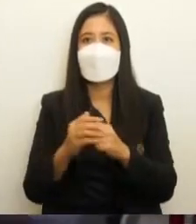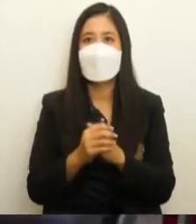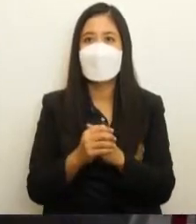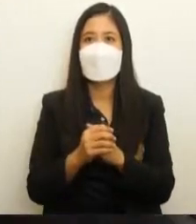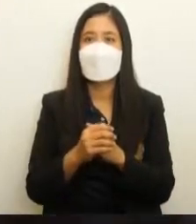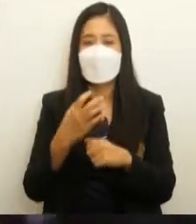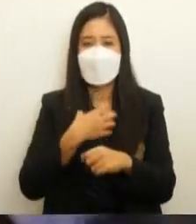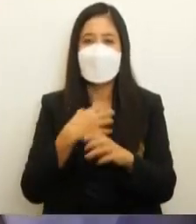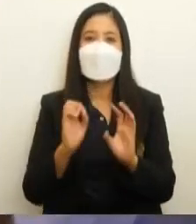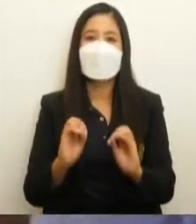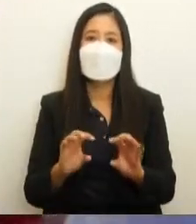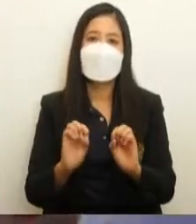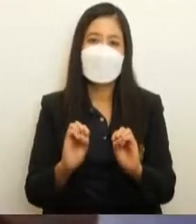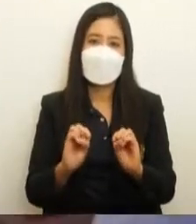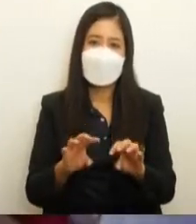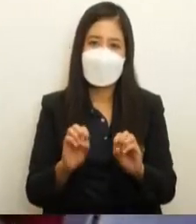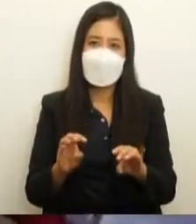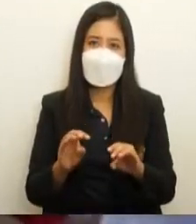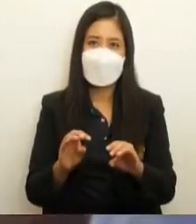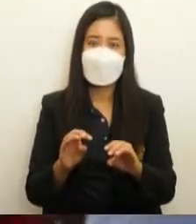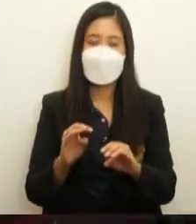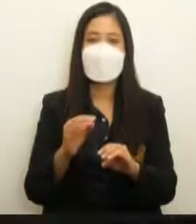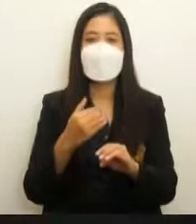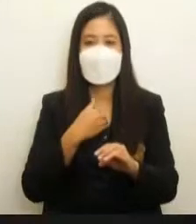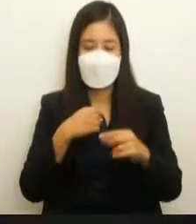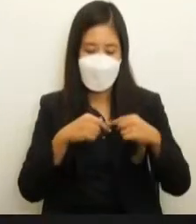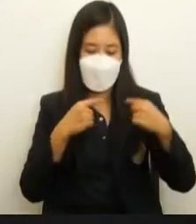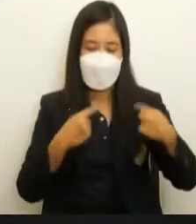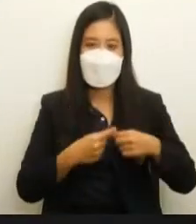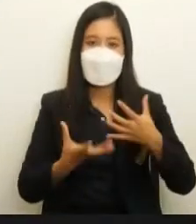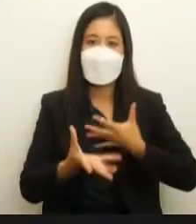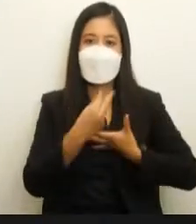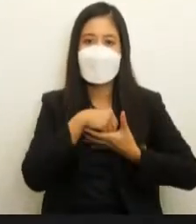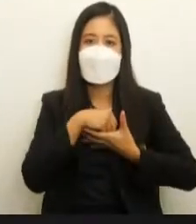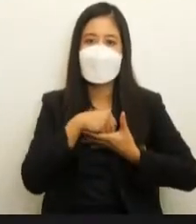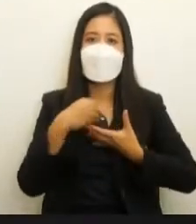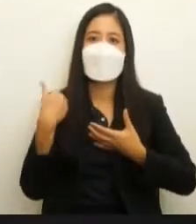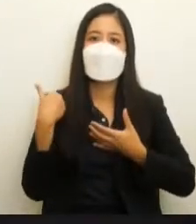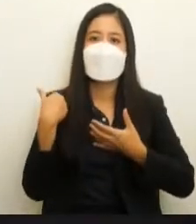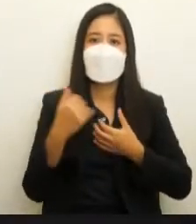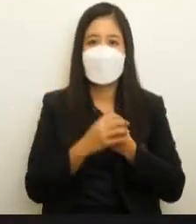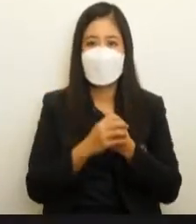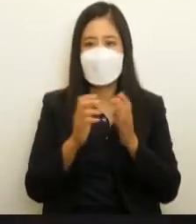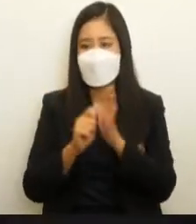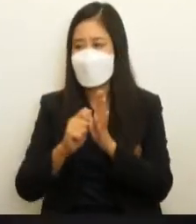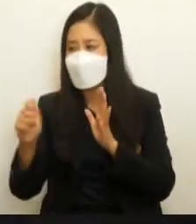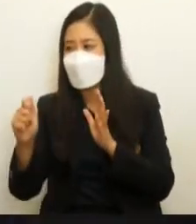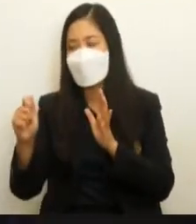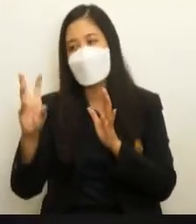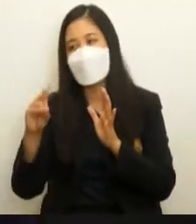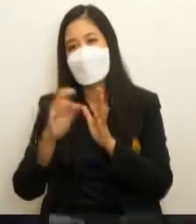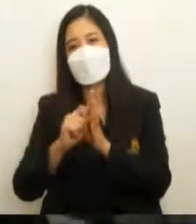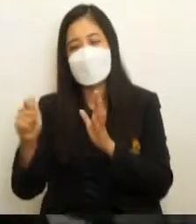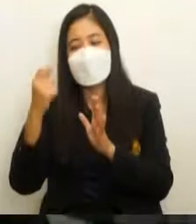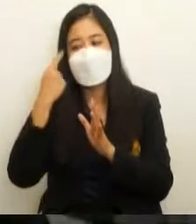คือการสอนน่ะเป็นชีวิตจิตใจของครูคือออกไปแล้วก็ไม่รู้จะทำอะไรนะคะก็นึกถึ